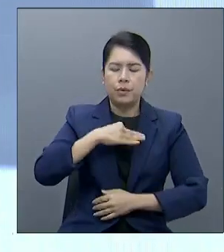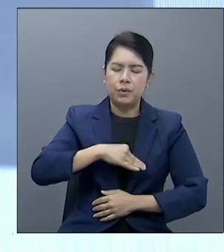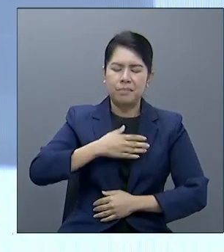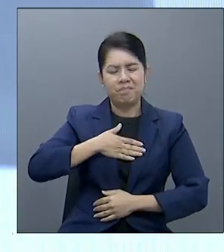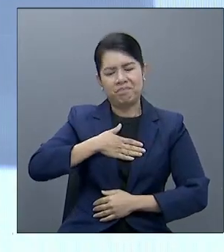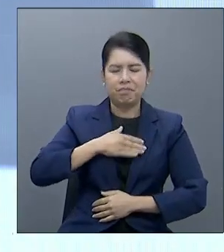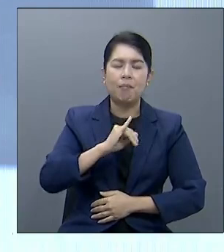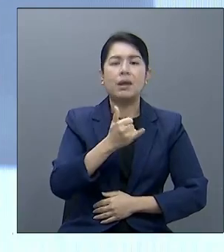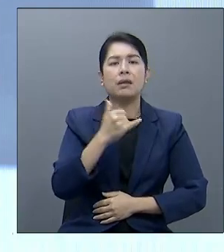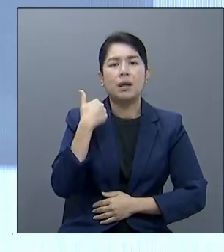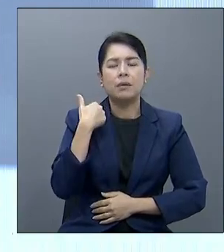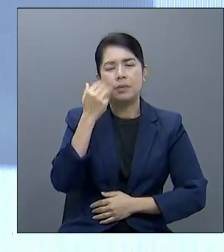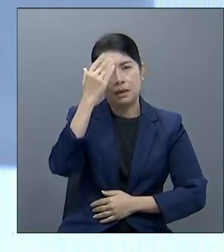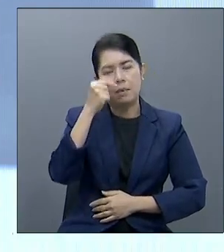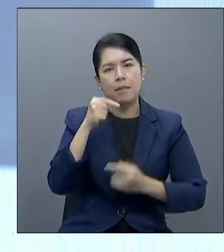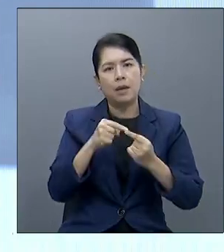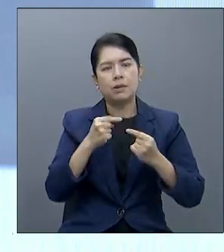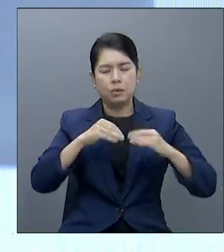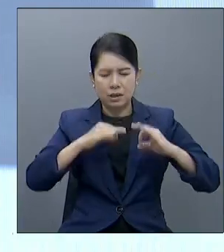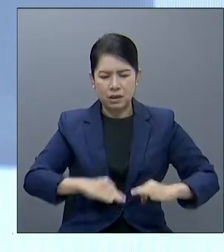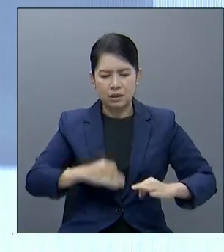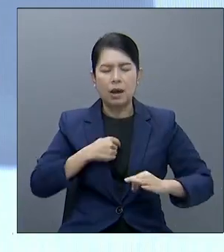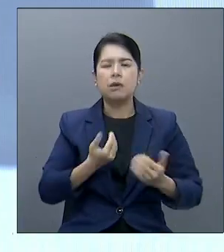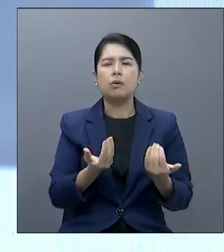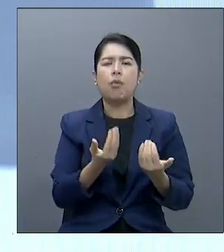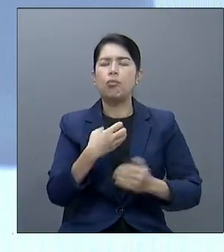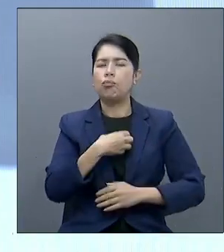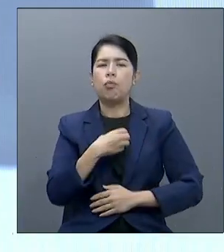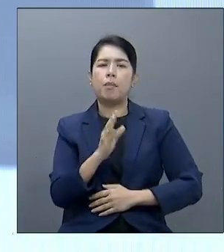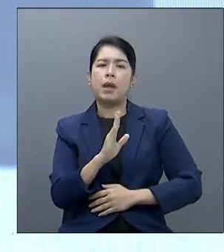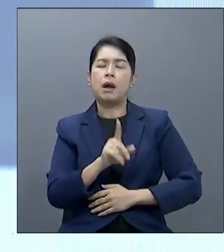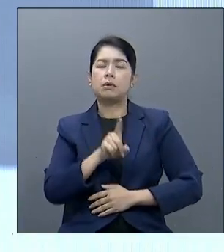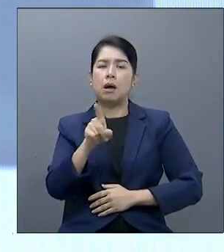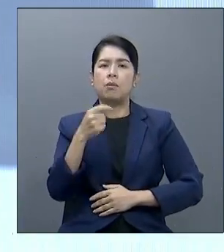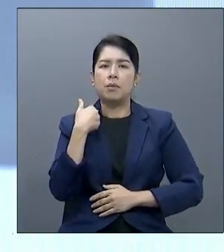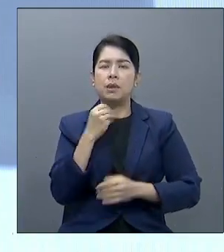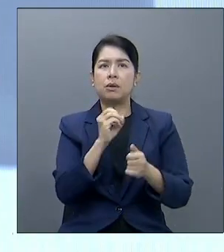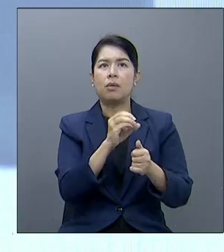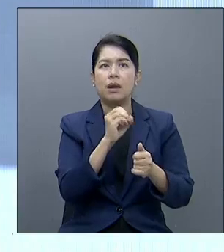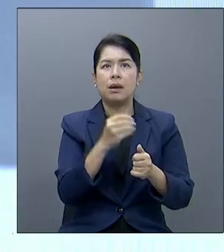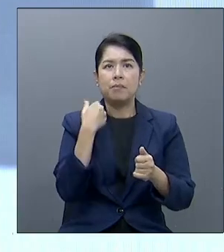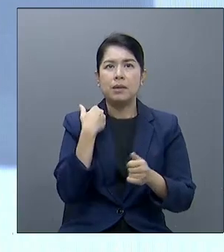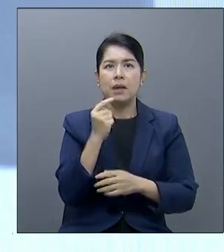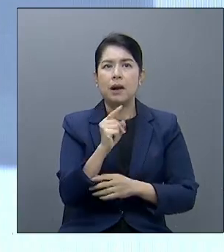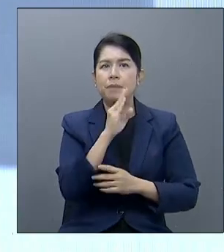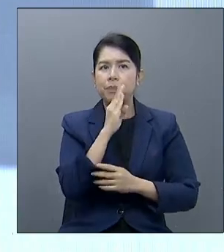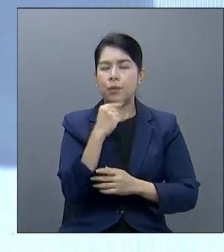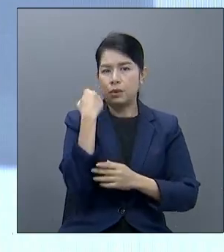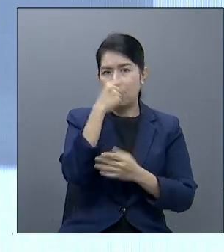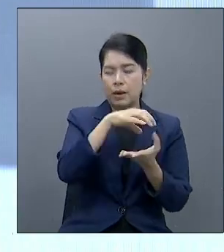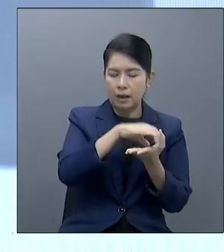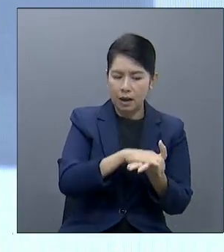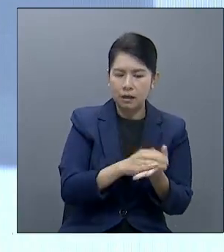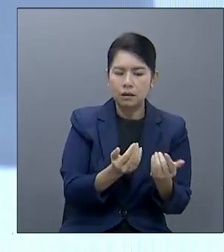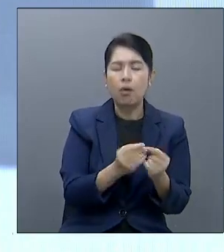อนทั้งหมดนี้ก็เป็นส่วนหนึ่งที่ทำให้ประชากรการเกิดลดลงอาจารย์มีคำแนะนำไหมคะว่าเอ๊ะแต่ว่าใครที่แต่งงานแล้วมีครอบครัวแล้ว